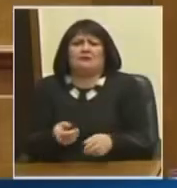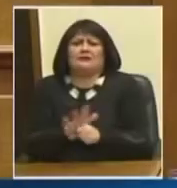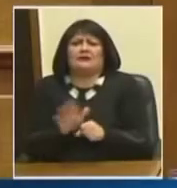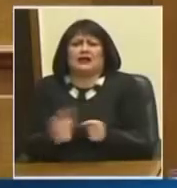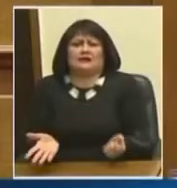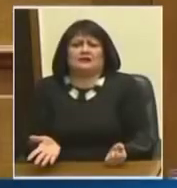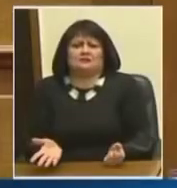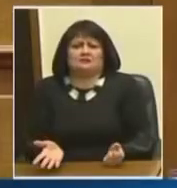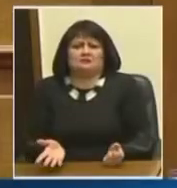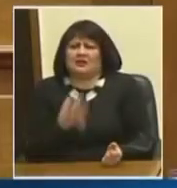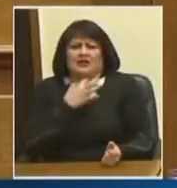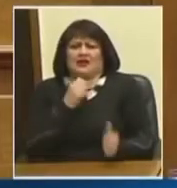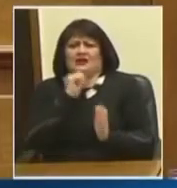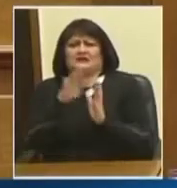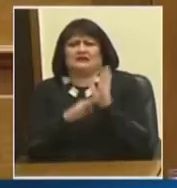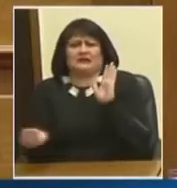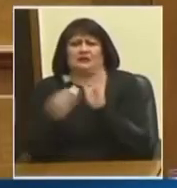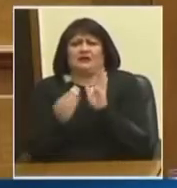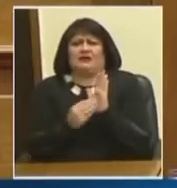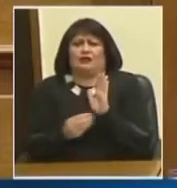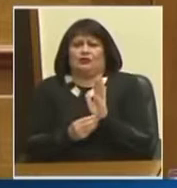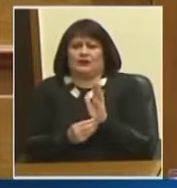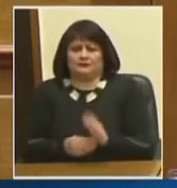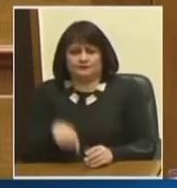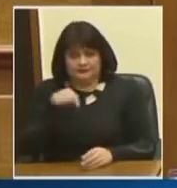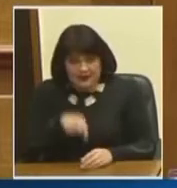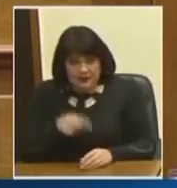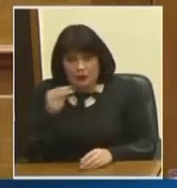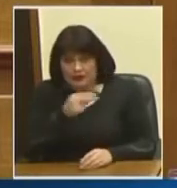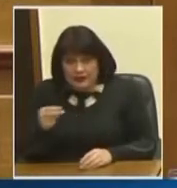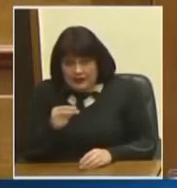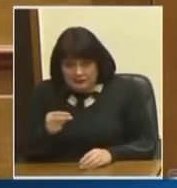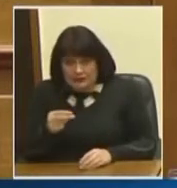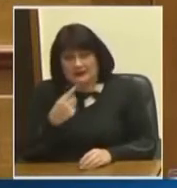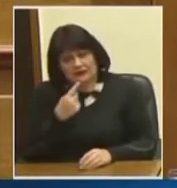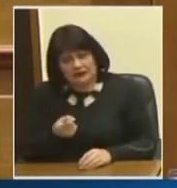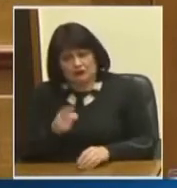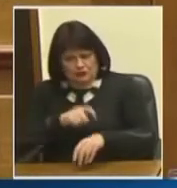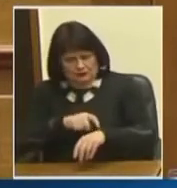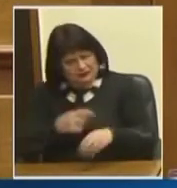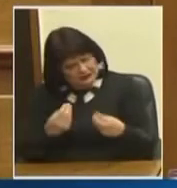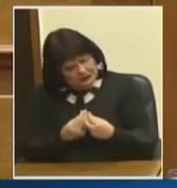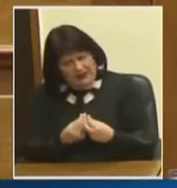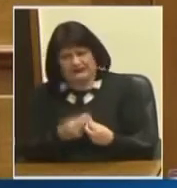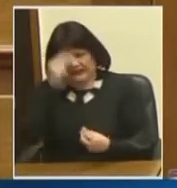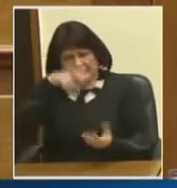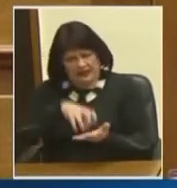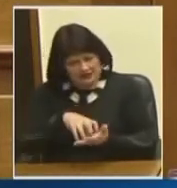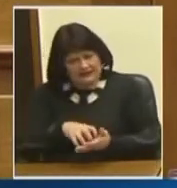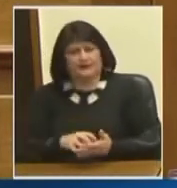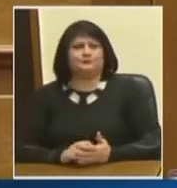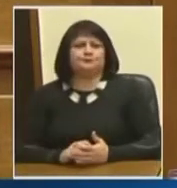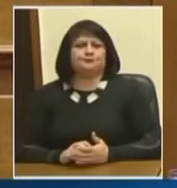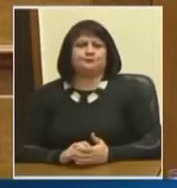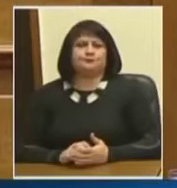Επιτρέψτε μου εδώ ένα σχόλιο γύρω από το ζήτημα αυτό, καθώς είναι και εξαιρετικά επίκαιρο.